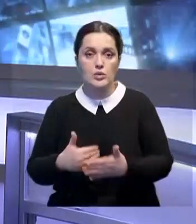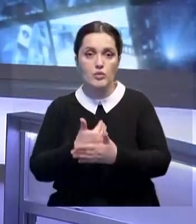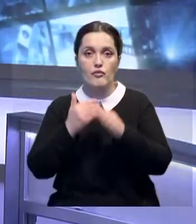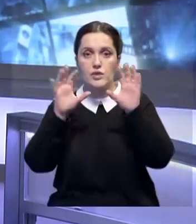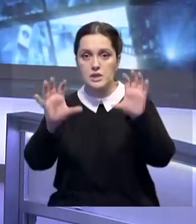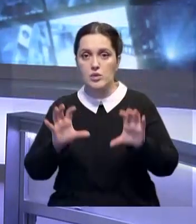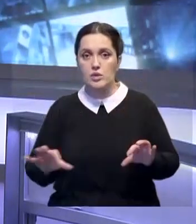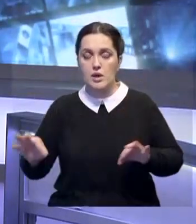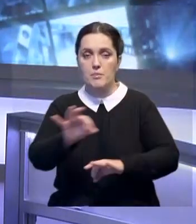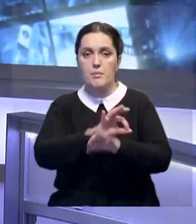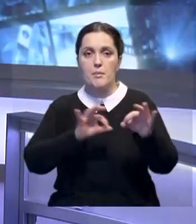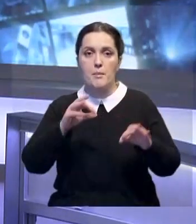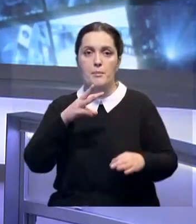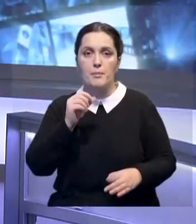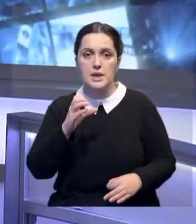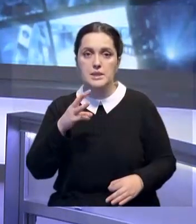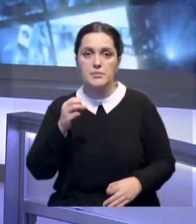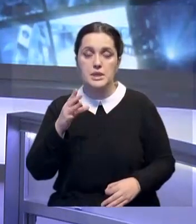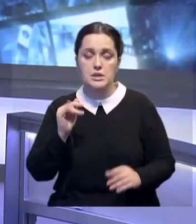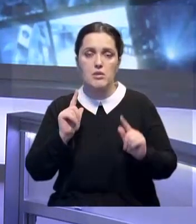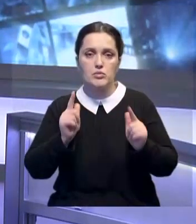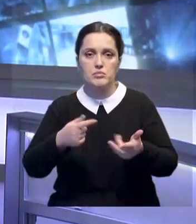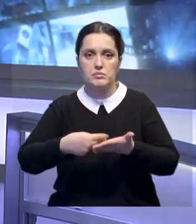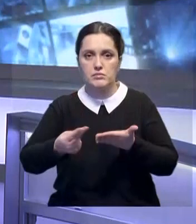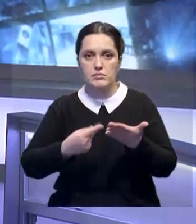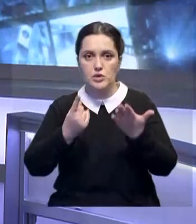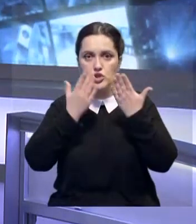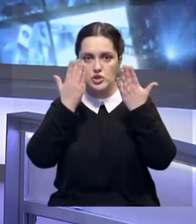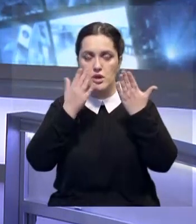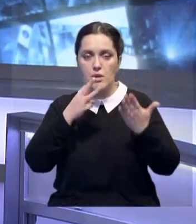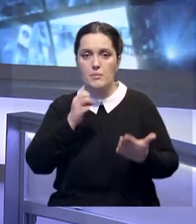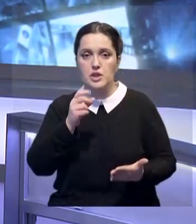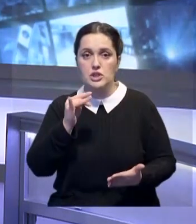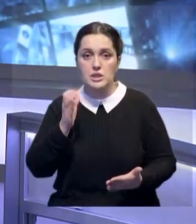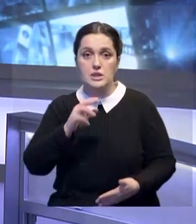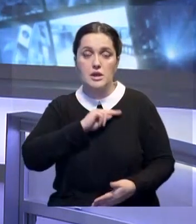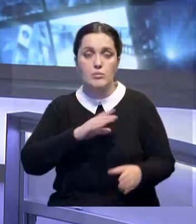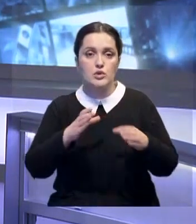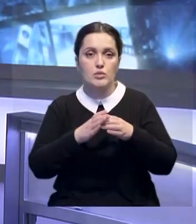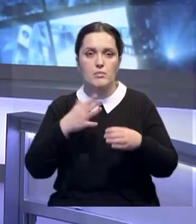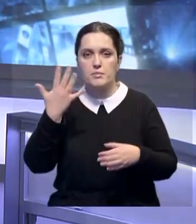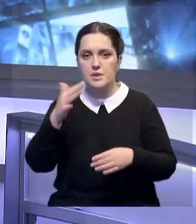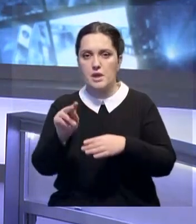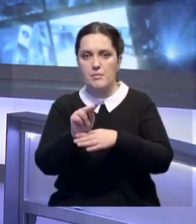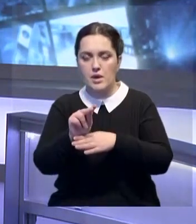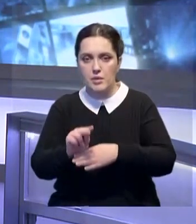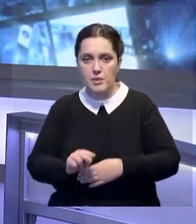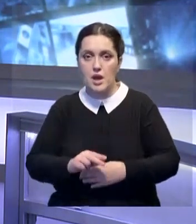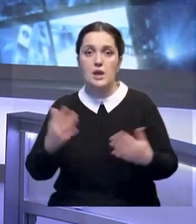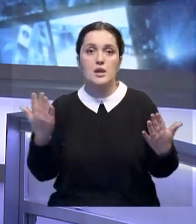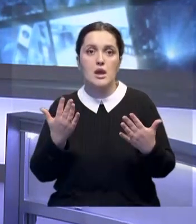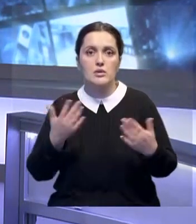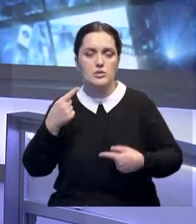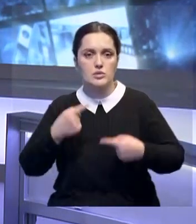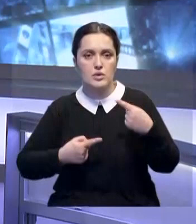Новый законопроект о масс-медиа одобрили в первом чтении сегодня в Мажилисе. Рабочая группа рассмотрела около 50 поправок. Какие из них